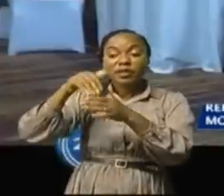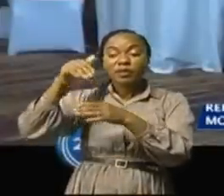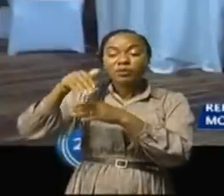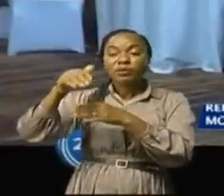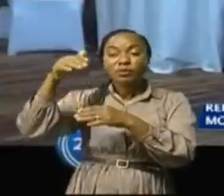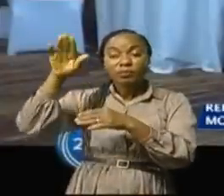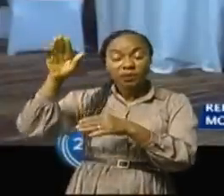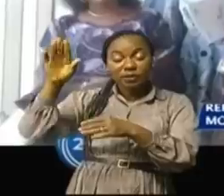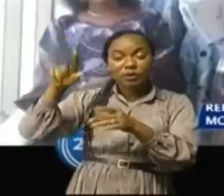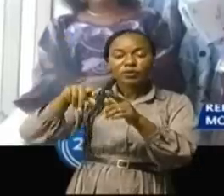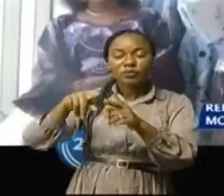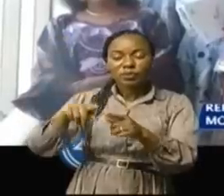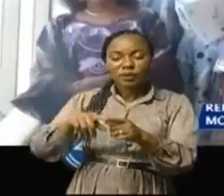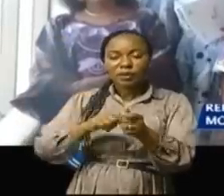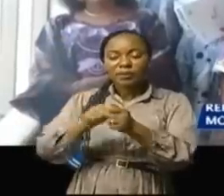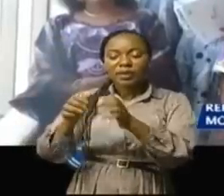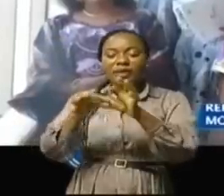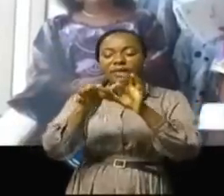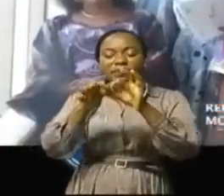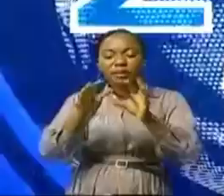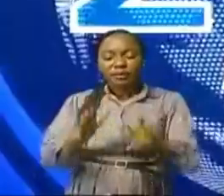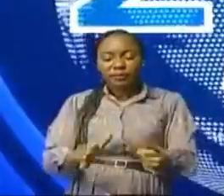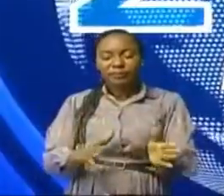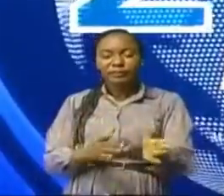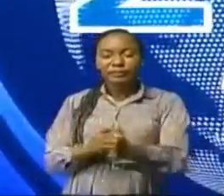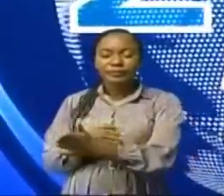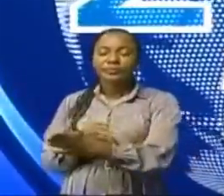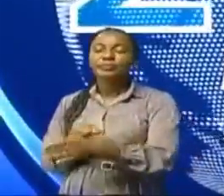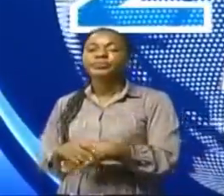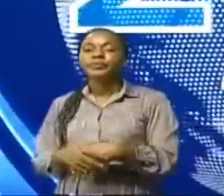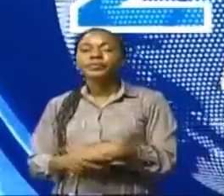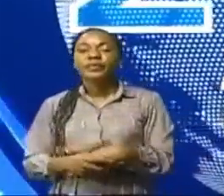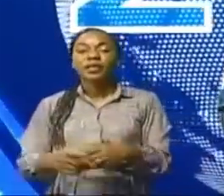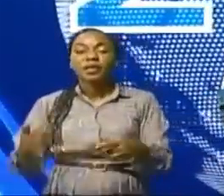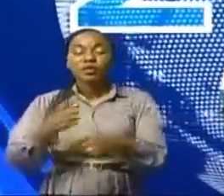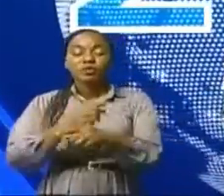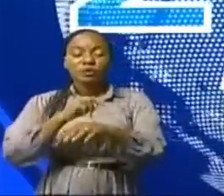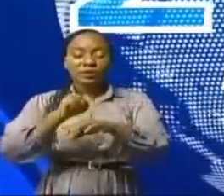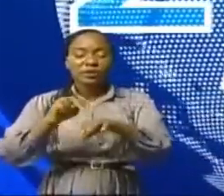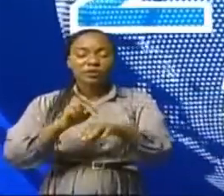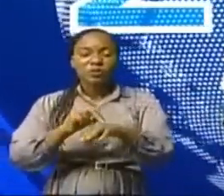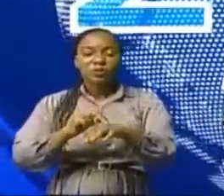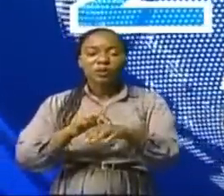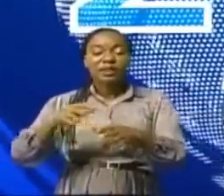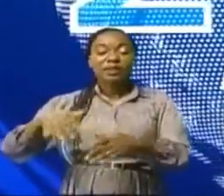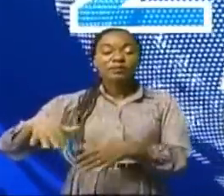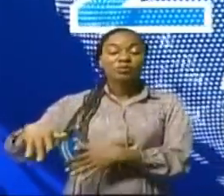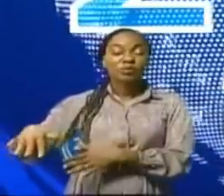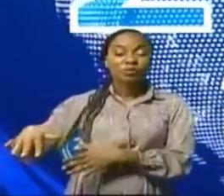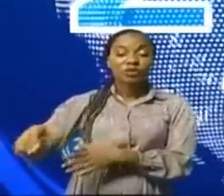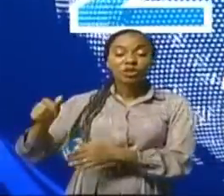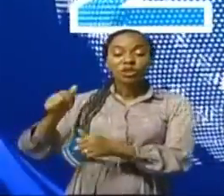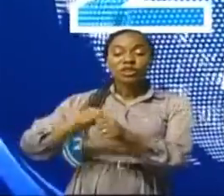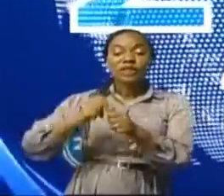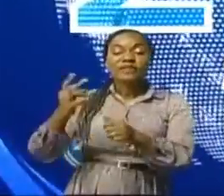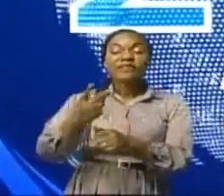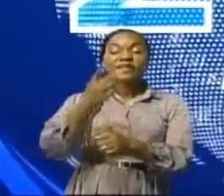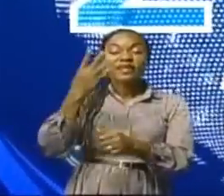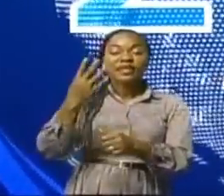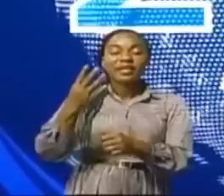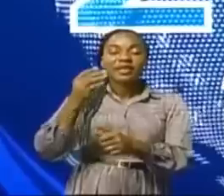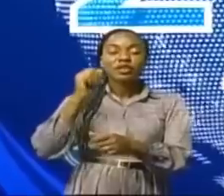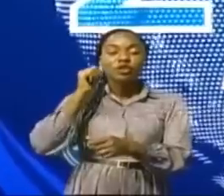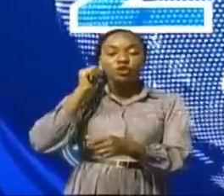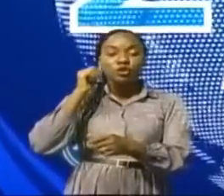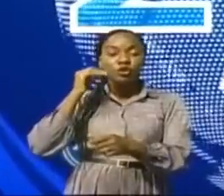plus particulièrement par le Fonds mondial. La journée nationale du poisson est célébrée chaque 24 juin ici en